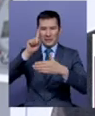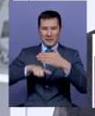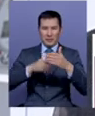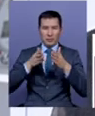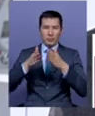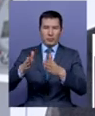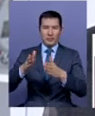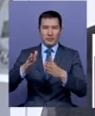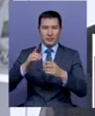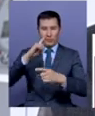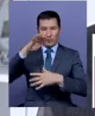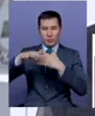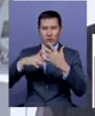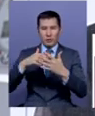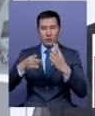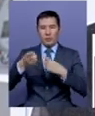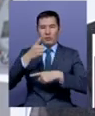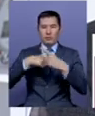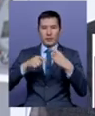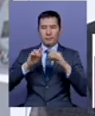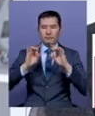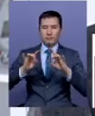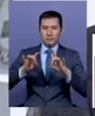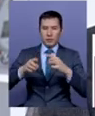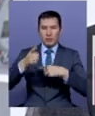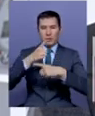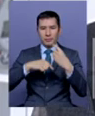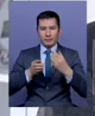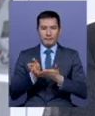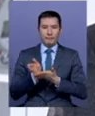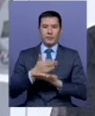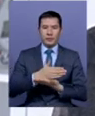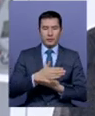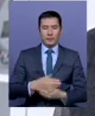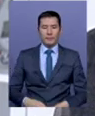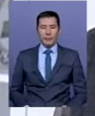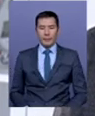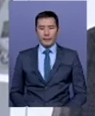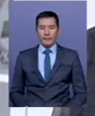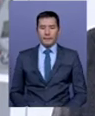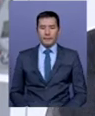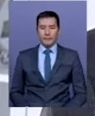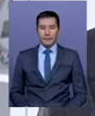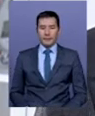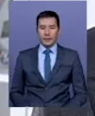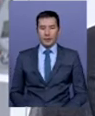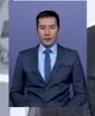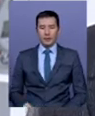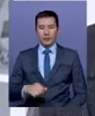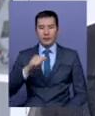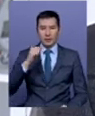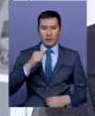бейімделді. Ал 40 азаматымыз оңалтылды. 2019 жылдың қорытындысы бойынша. Ал ағымдағы жылы жұмыс